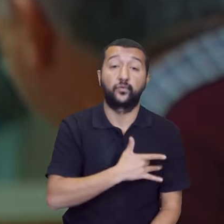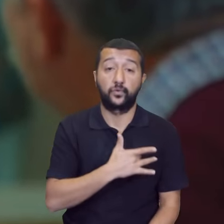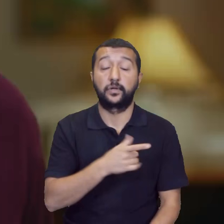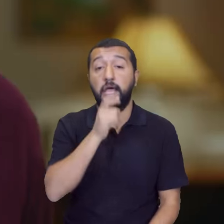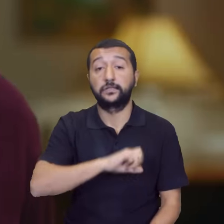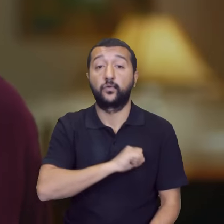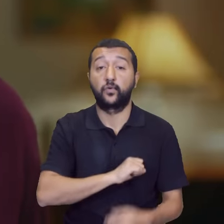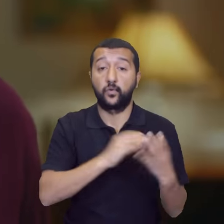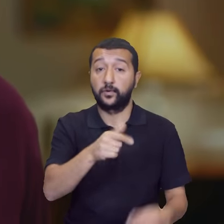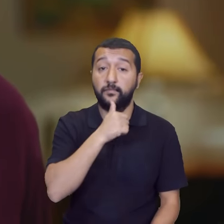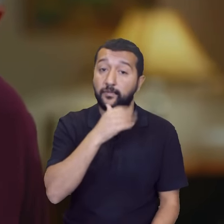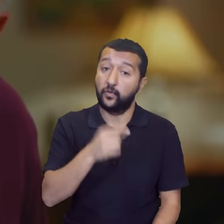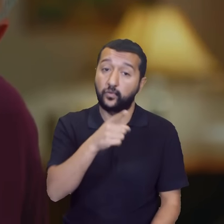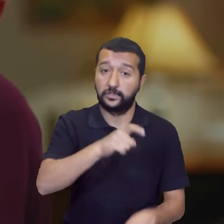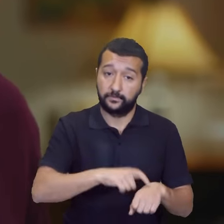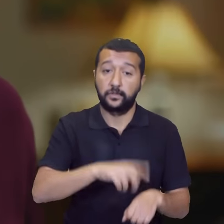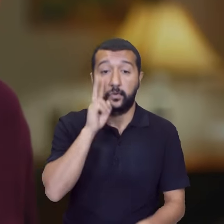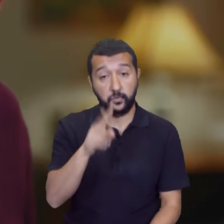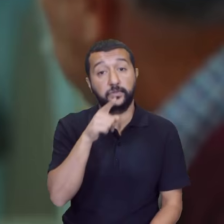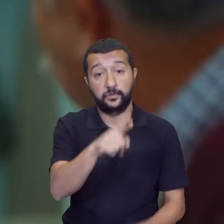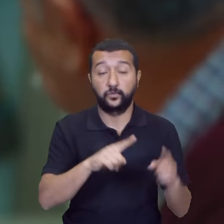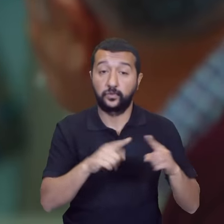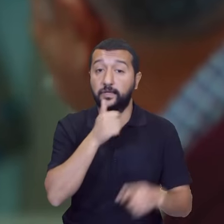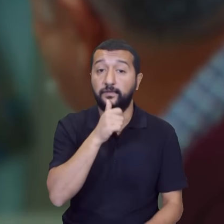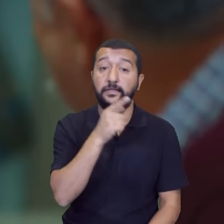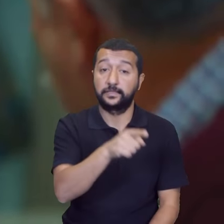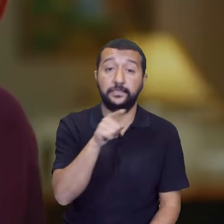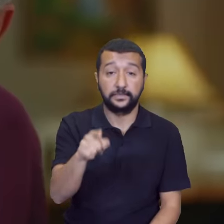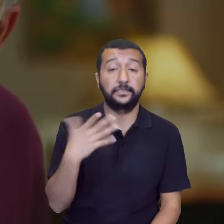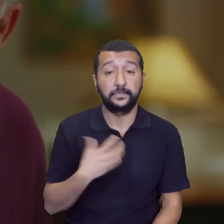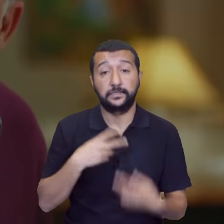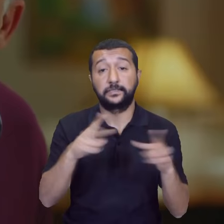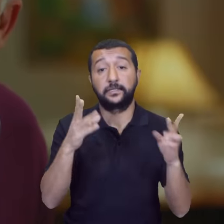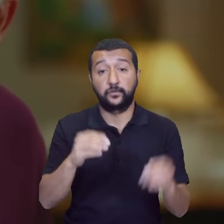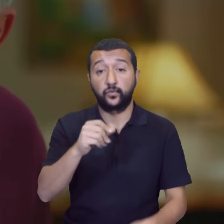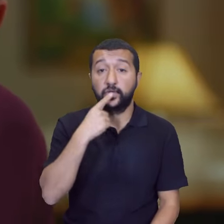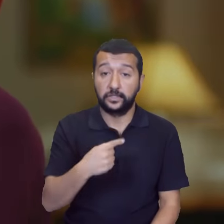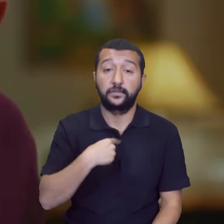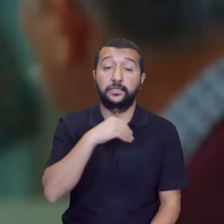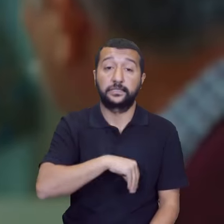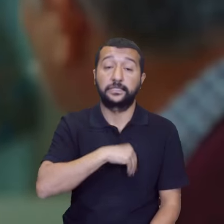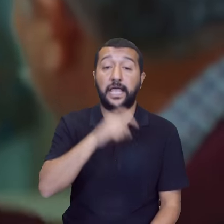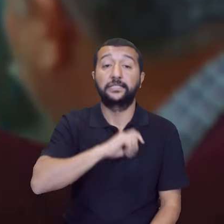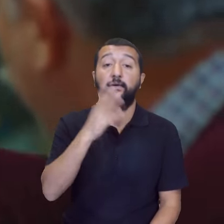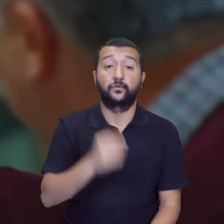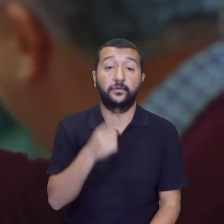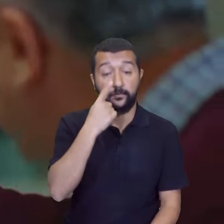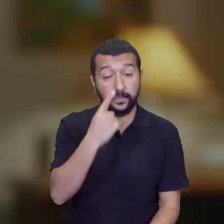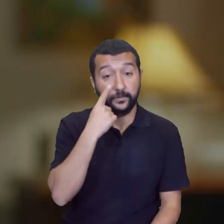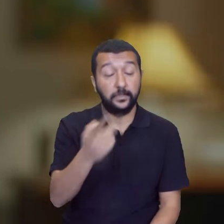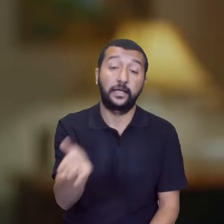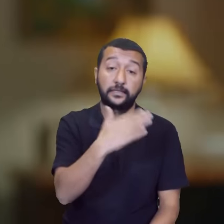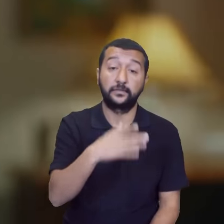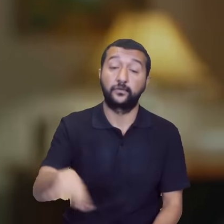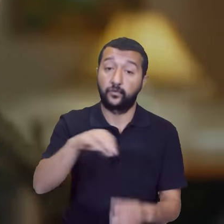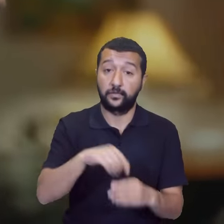yüreğini titretir. Hele bir baba ol, o zaman seni de göreceğiz Tuncay Efendi. Sizin canınız tuz dese benim yüreğim cız der ya. Hadi bakalım, hadi,